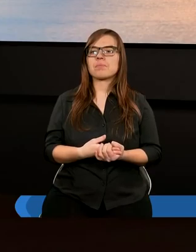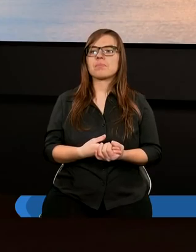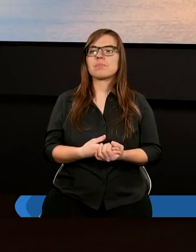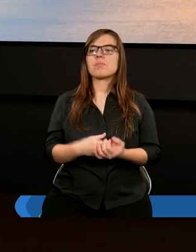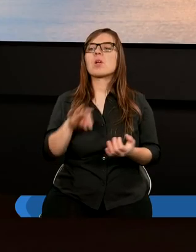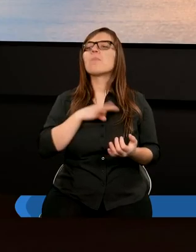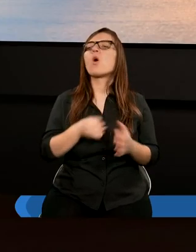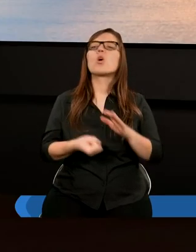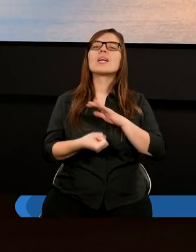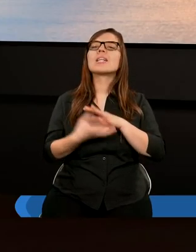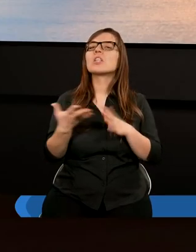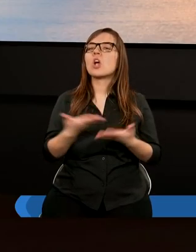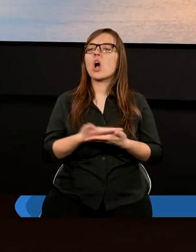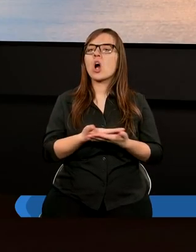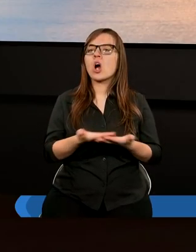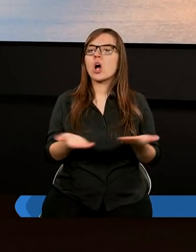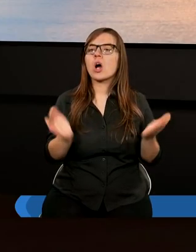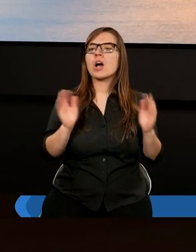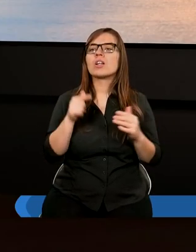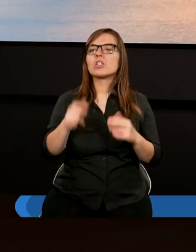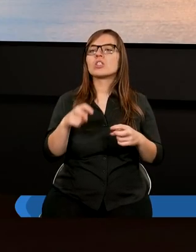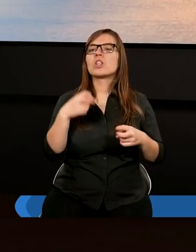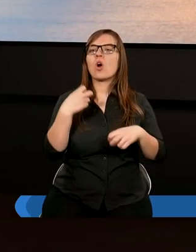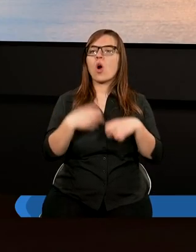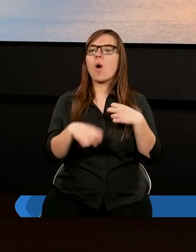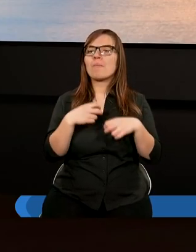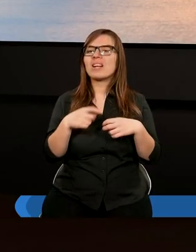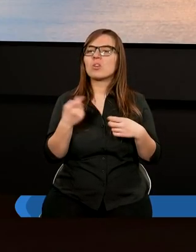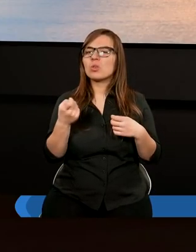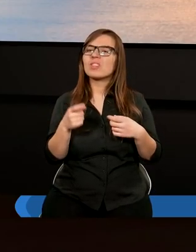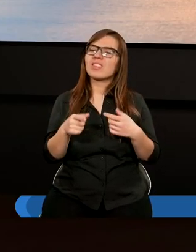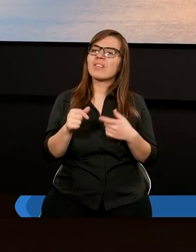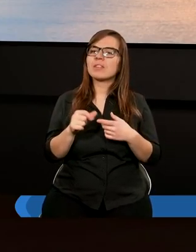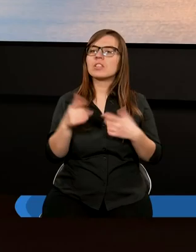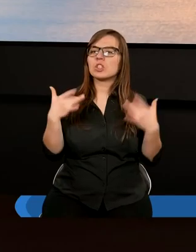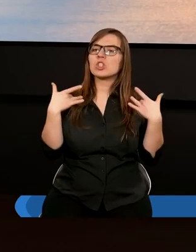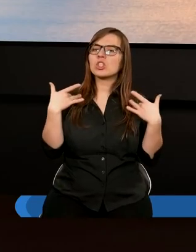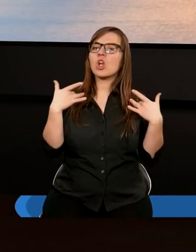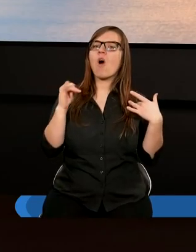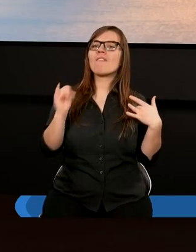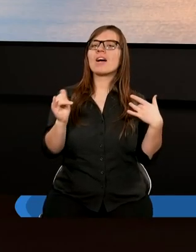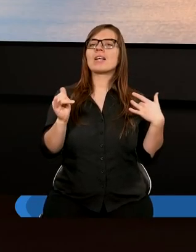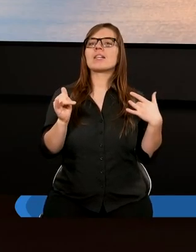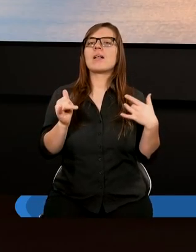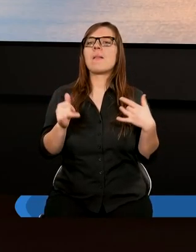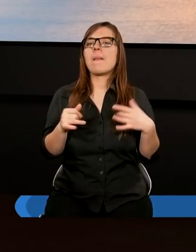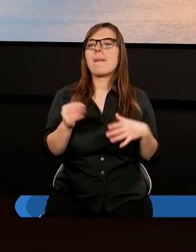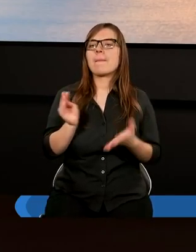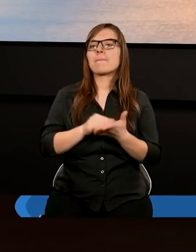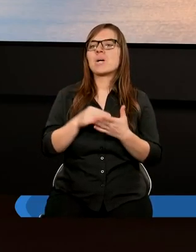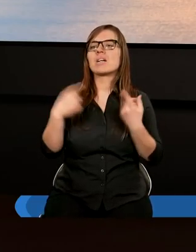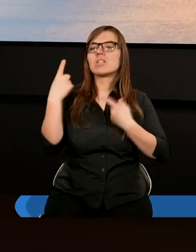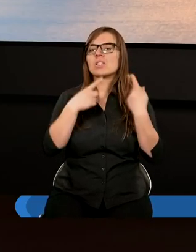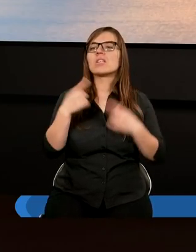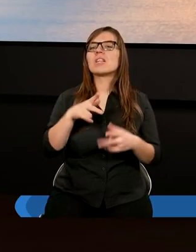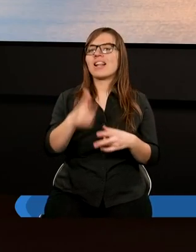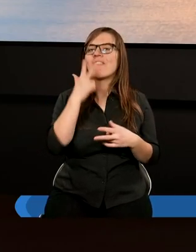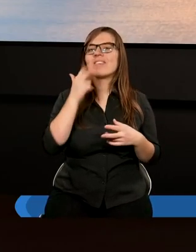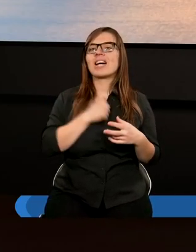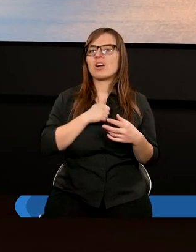Moi drodzy, bardzo Wam dziękuję za to. Wydaje mi się bardzo takie życiowe i praktyczne myśli, które zostały